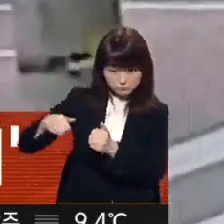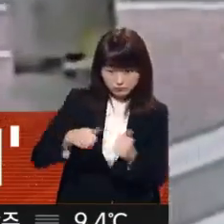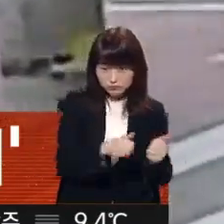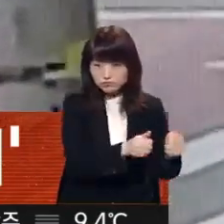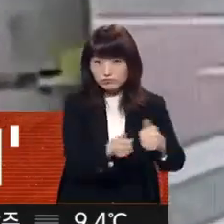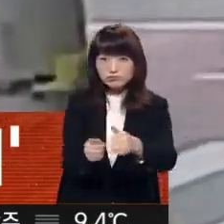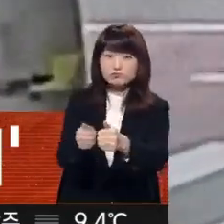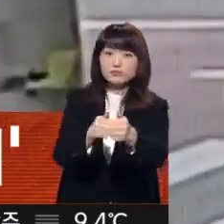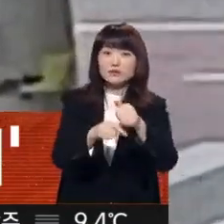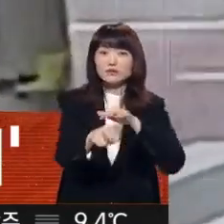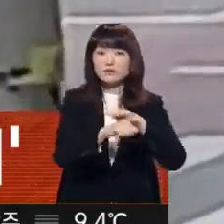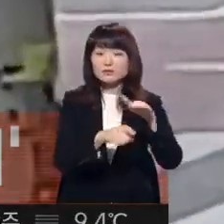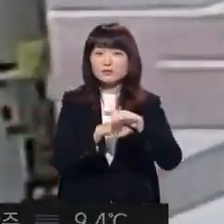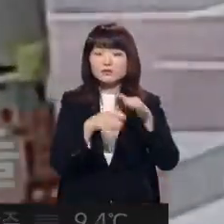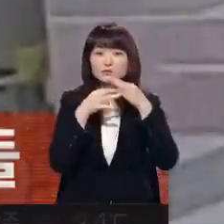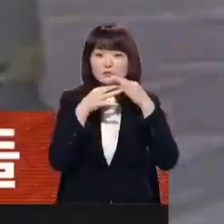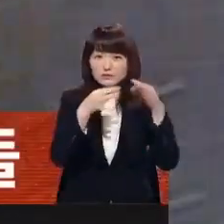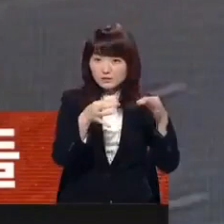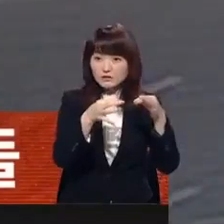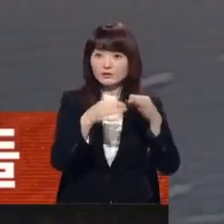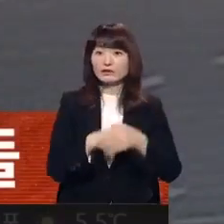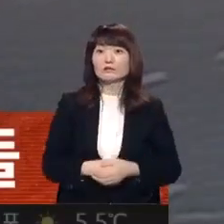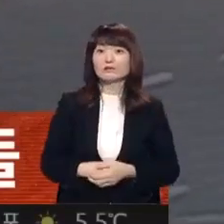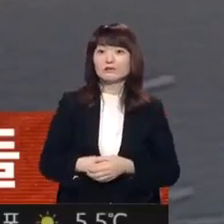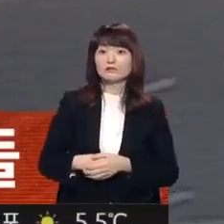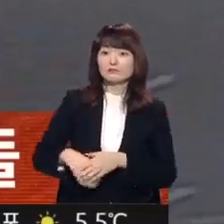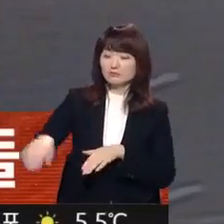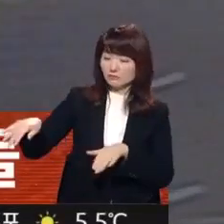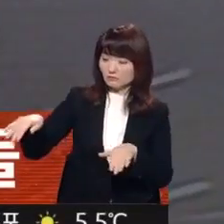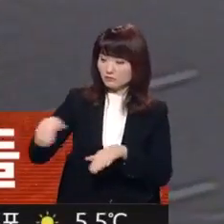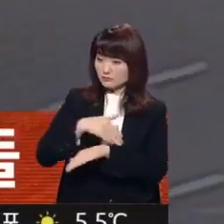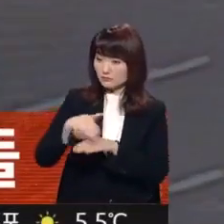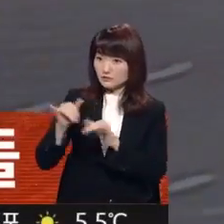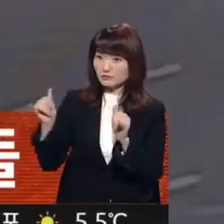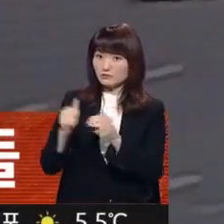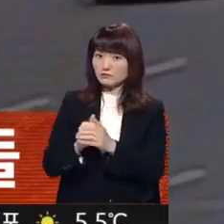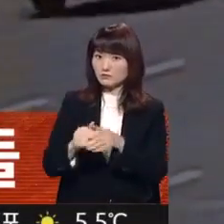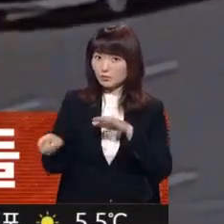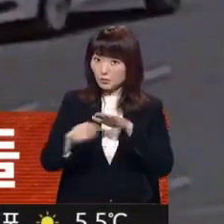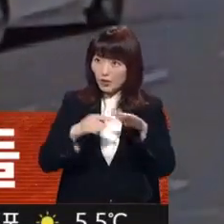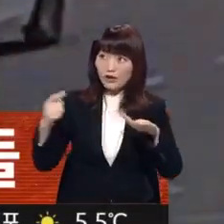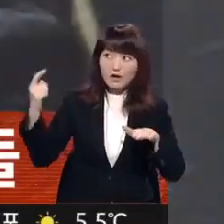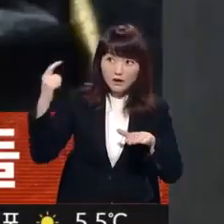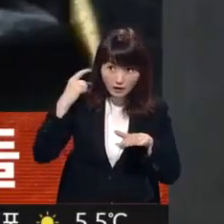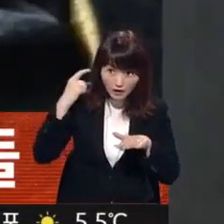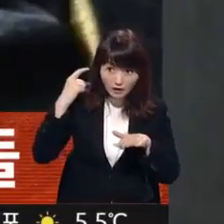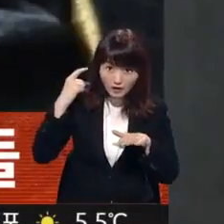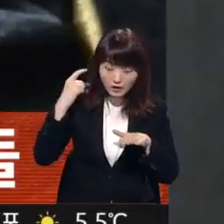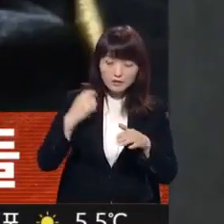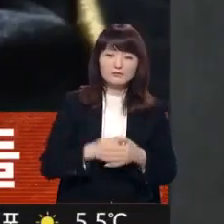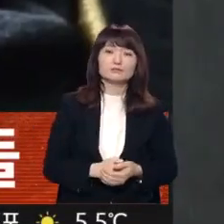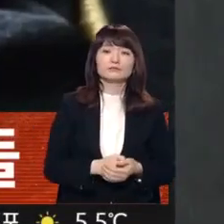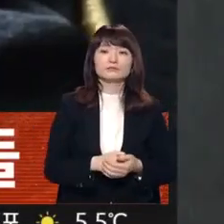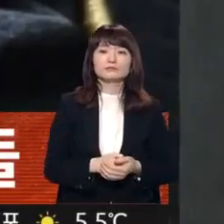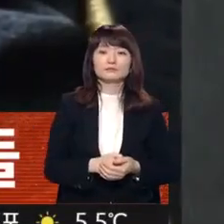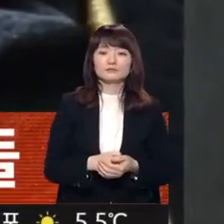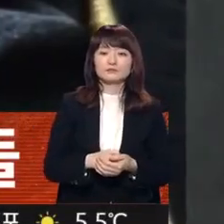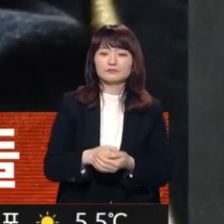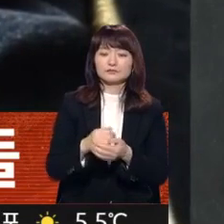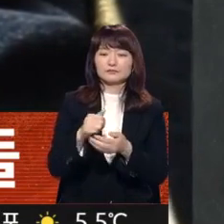도둑이야 소리를 했더니 지나가던 행인 2명이 도둑이야 소리를 듣고 저 피의자 즉